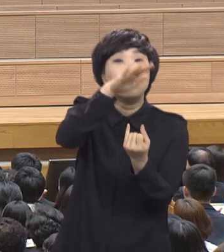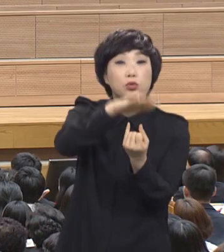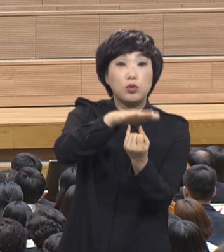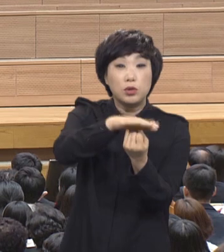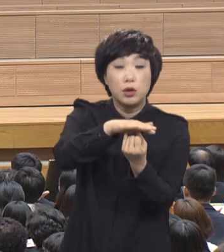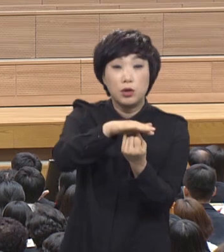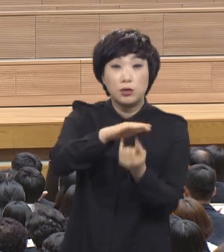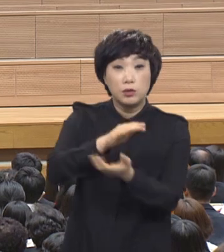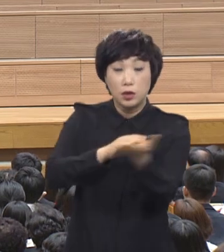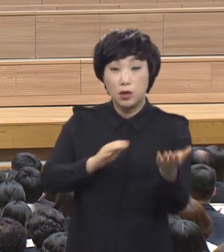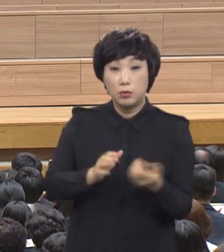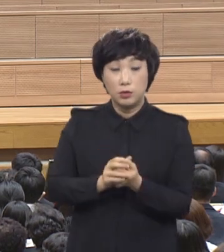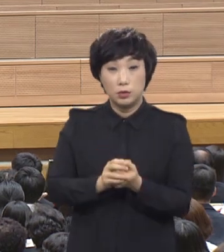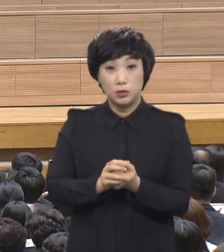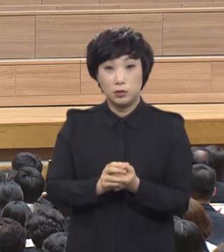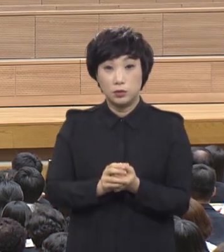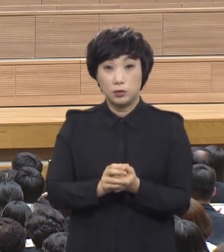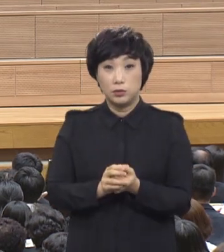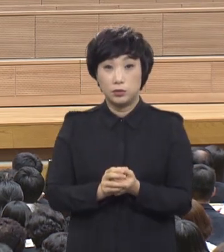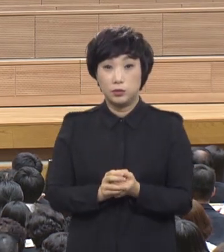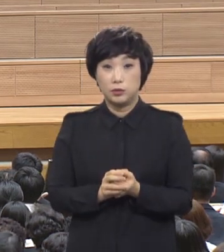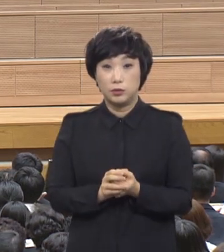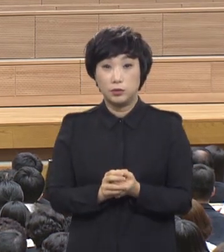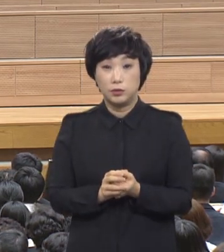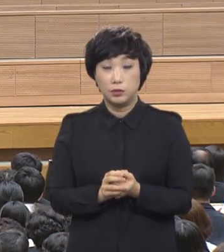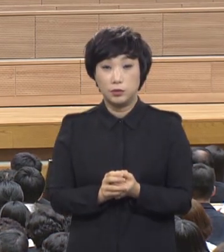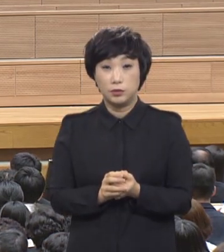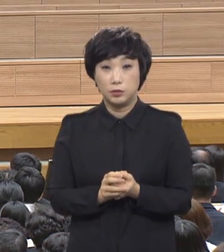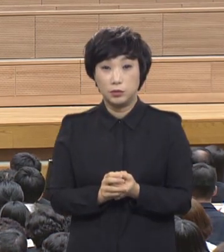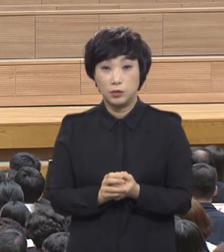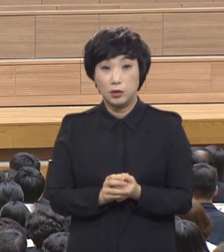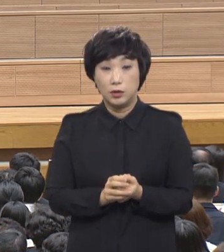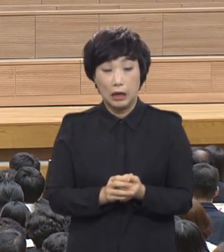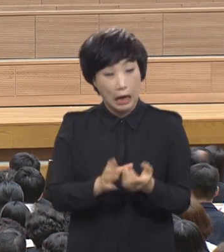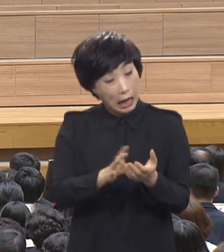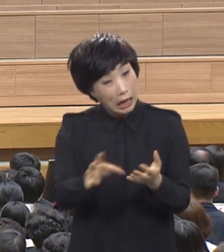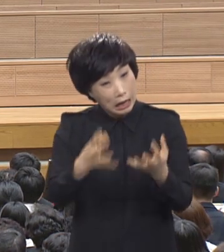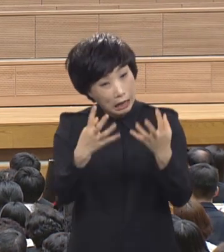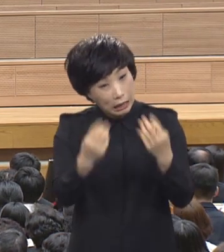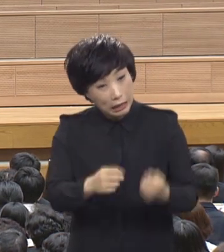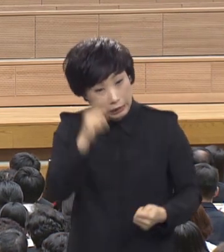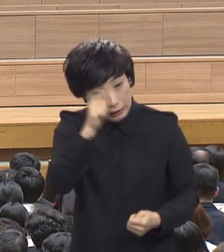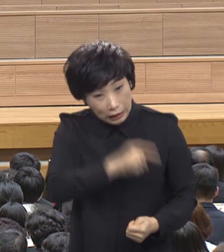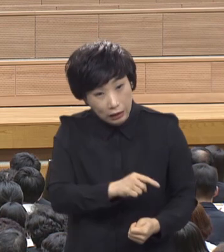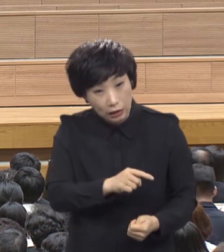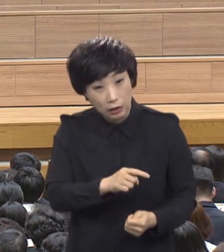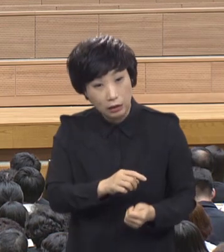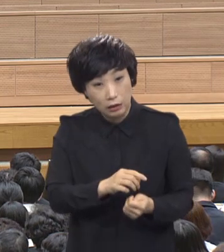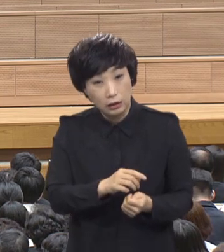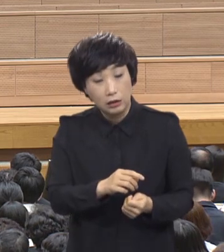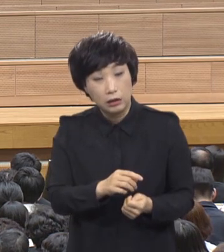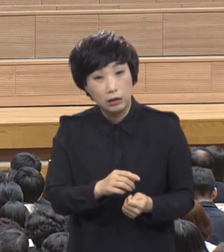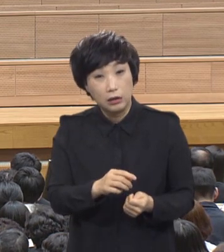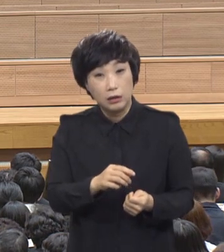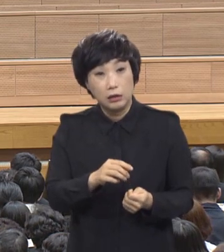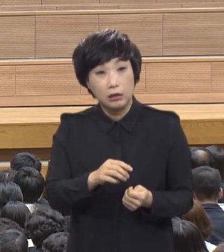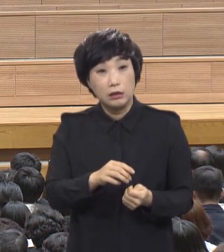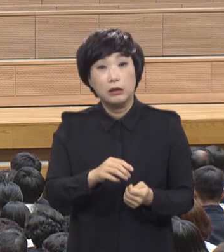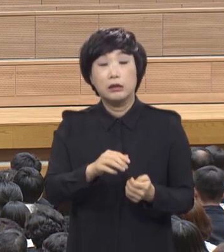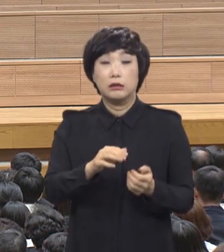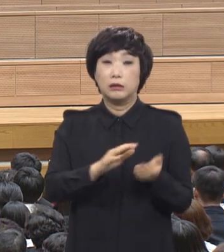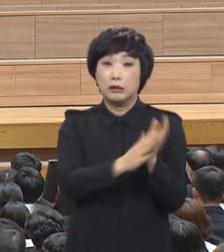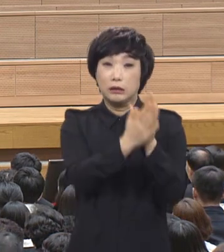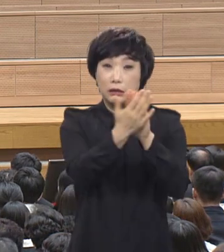많이 못되게 되어간다라고는 모습을